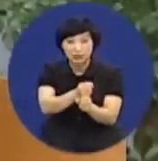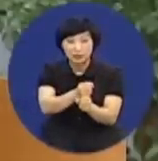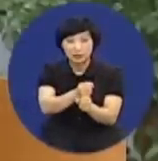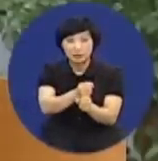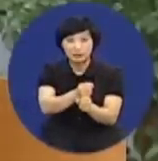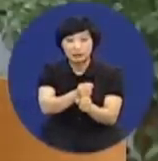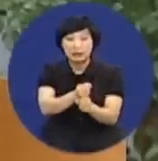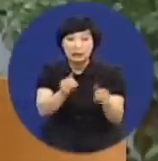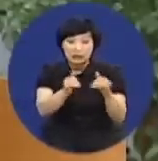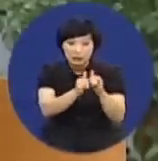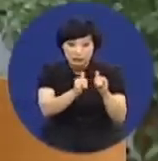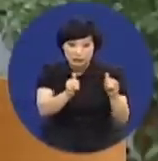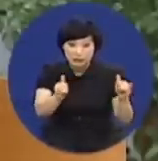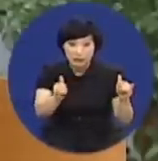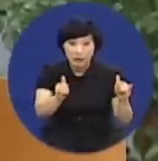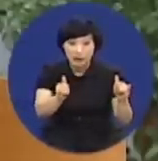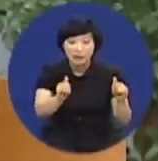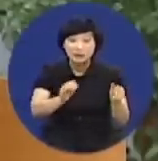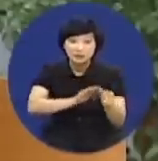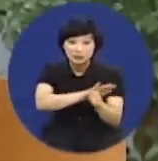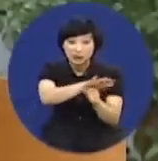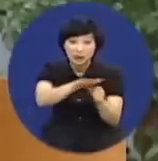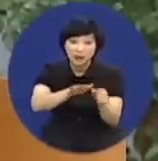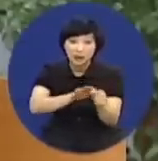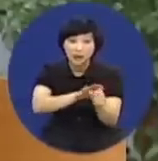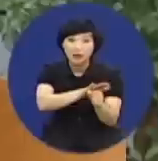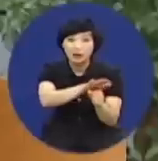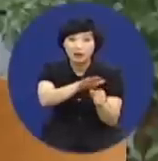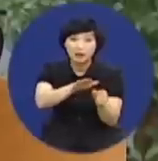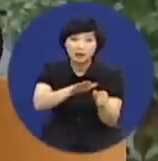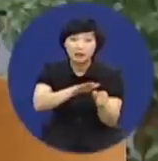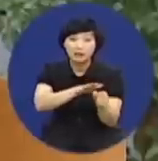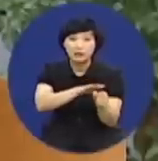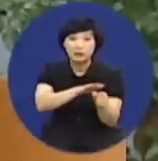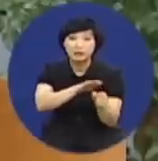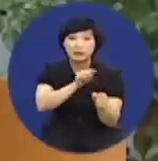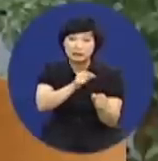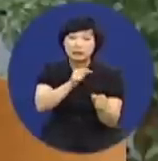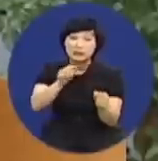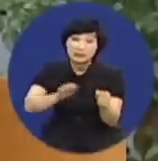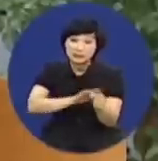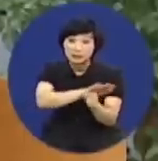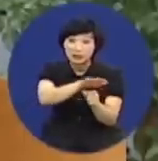私たち人間を創造し、人間を愛しておられます。